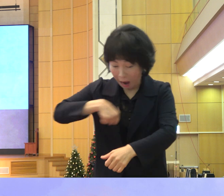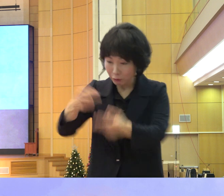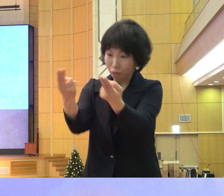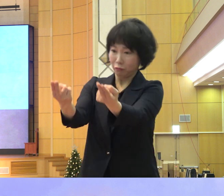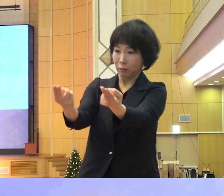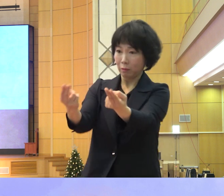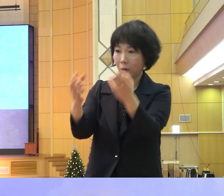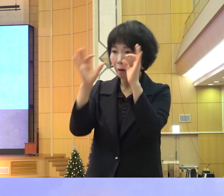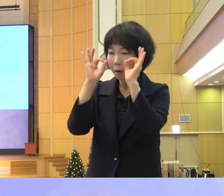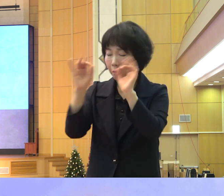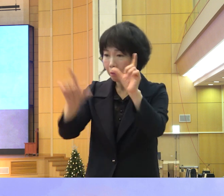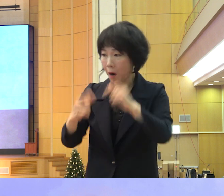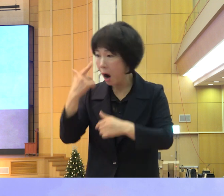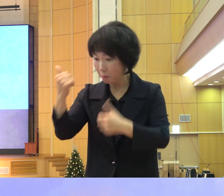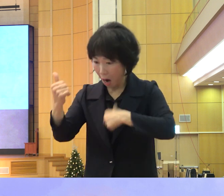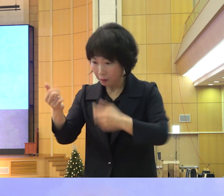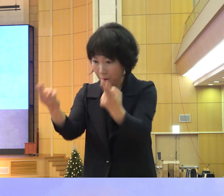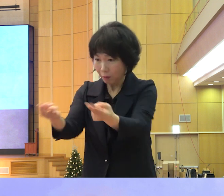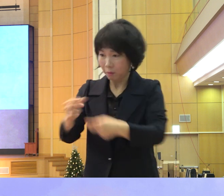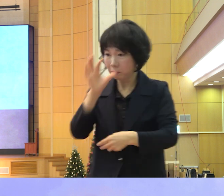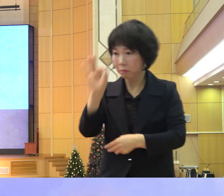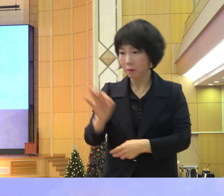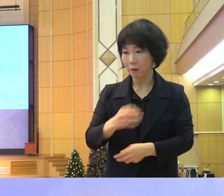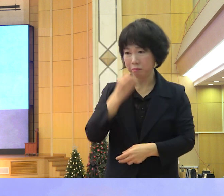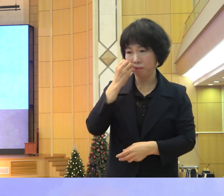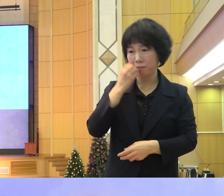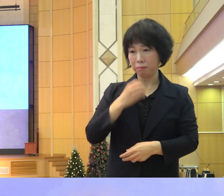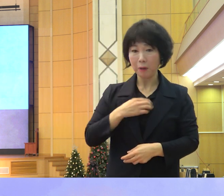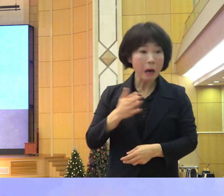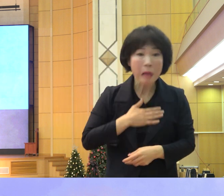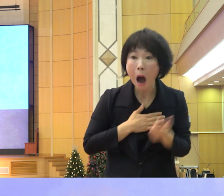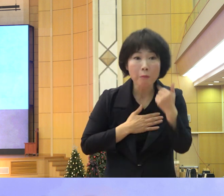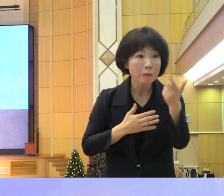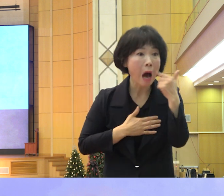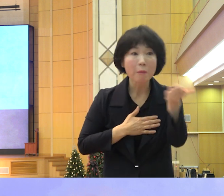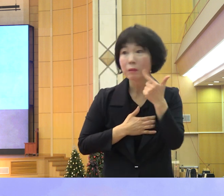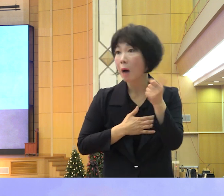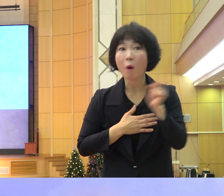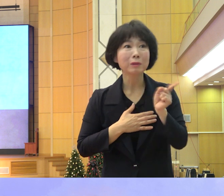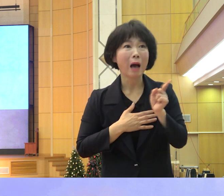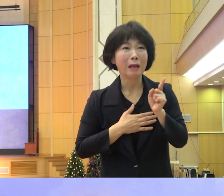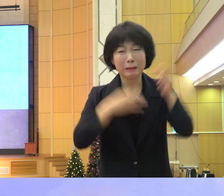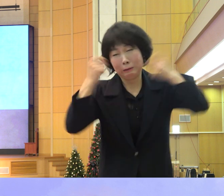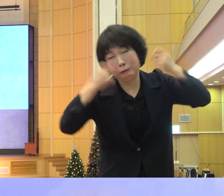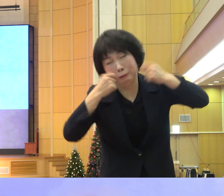출출 울다가 그 집사님이 발견하고 이제 집으로 데려온 거거든요.